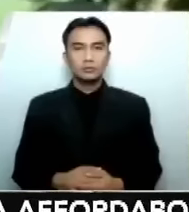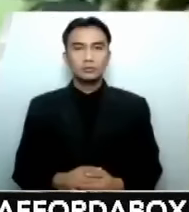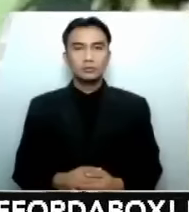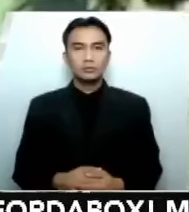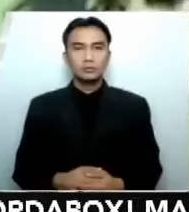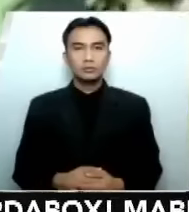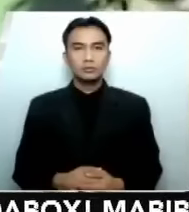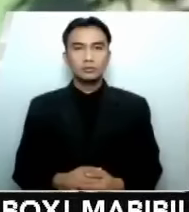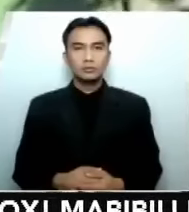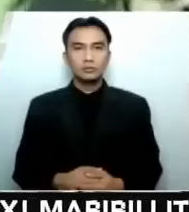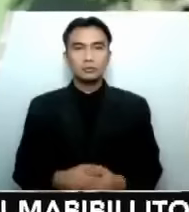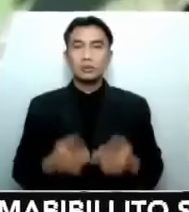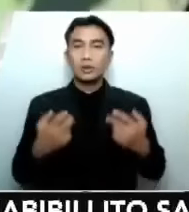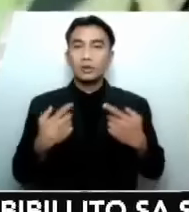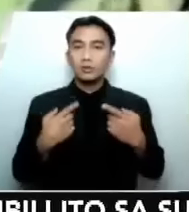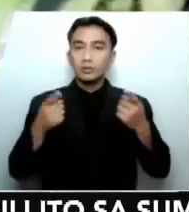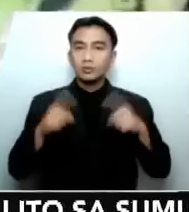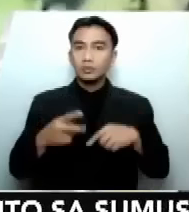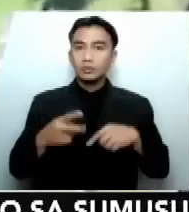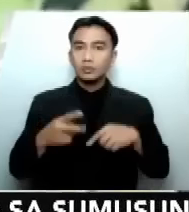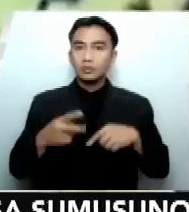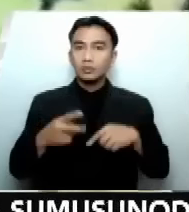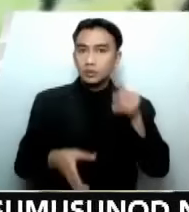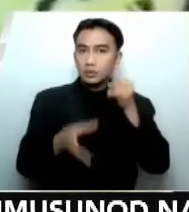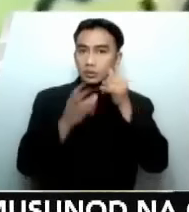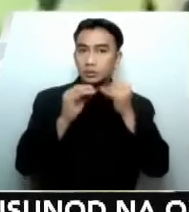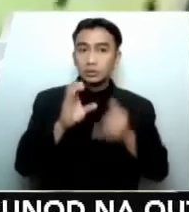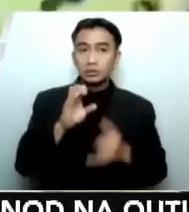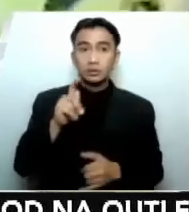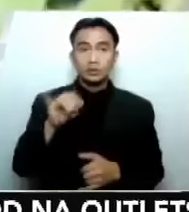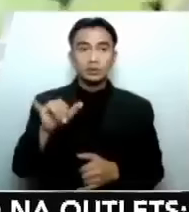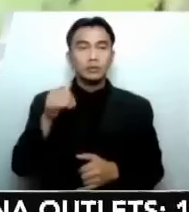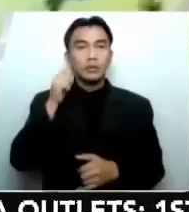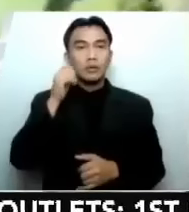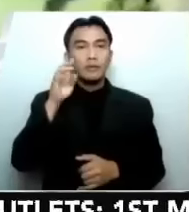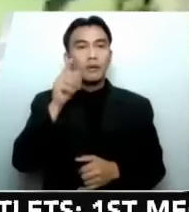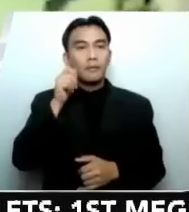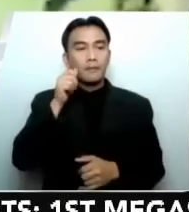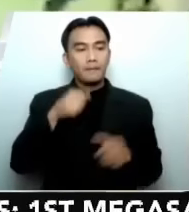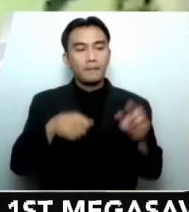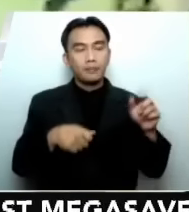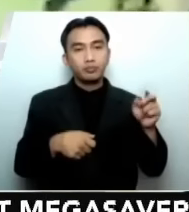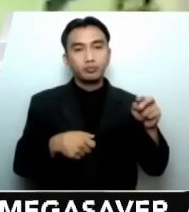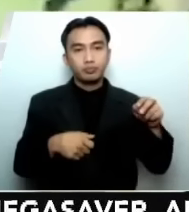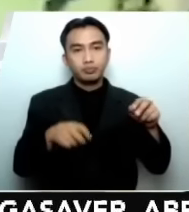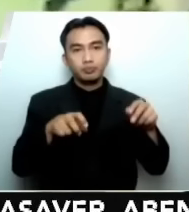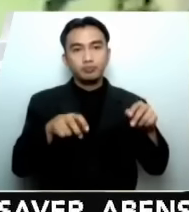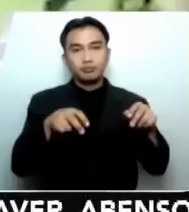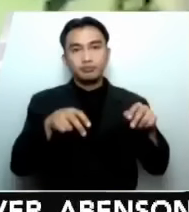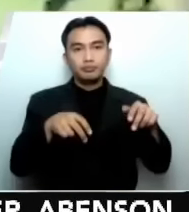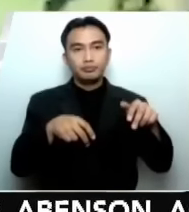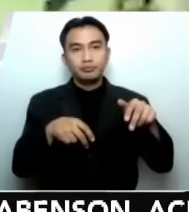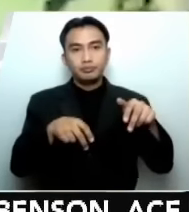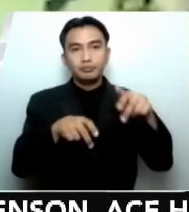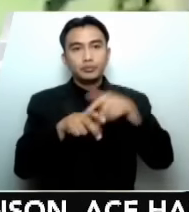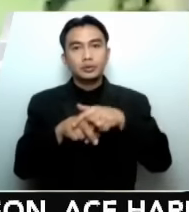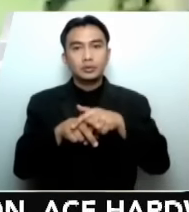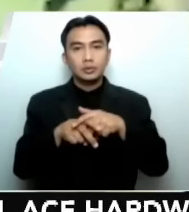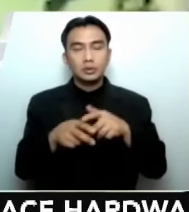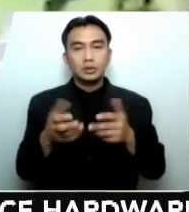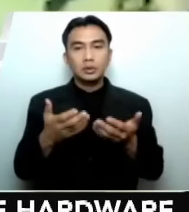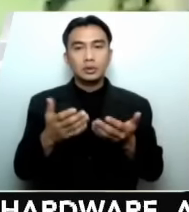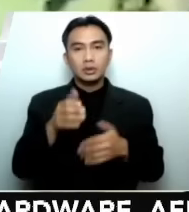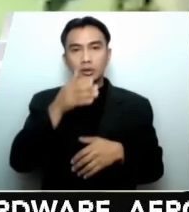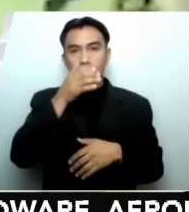Sa CCTV footage, makikita ang isang babaeng sasakay sa isang nakaparadang pedicab sa Pardo, Cebu City, nang bigla